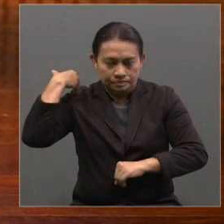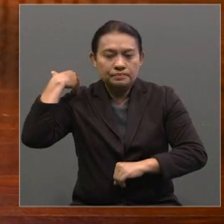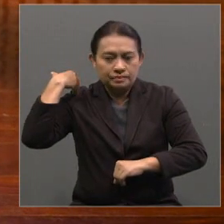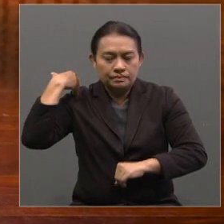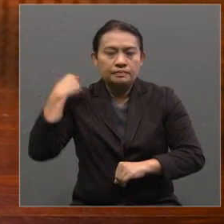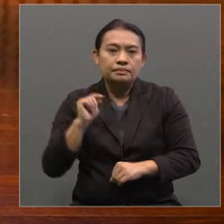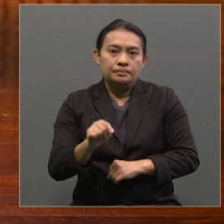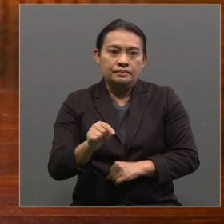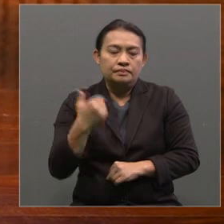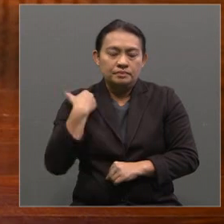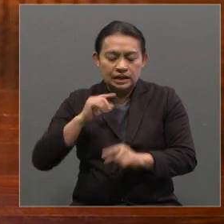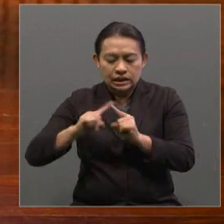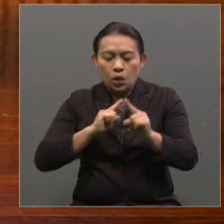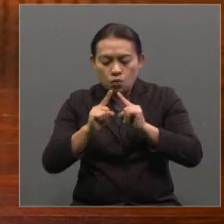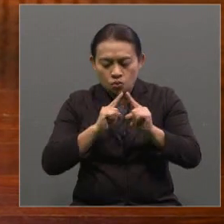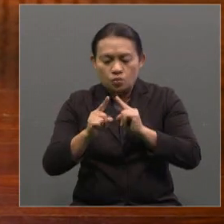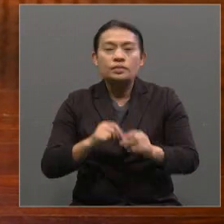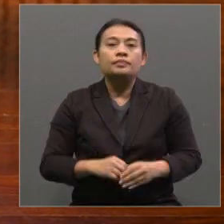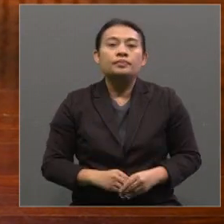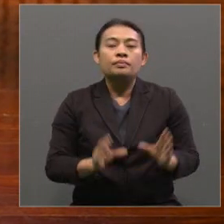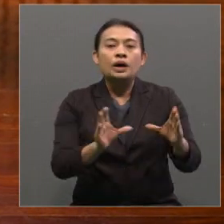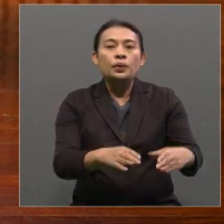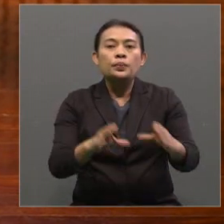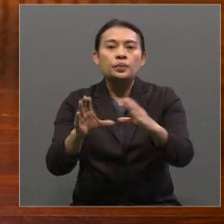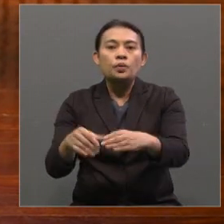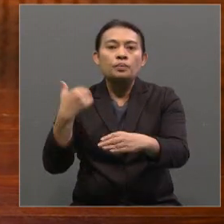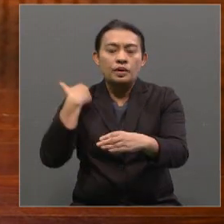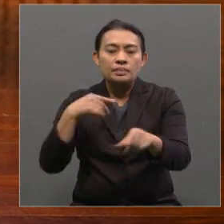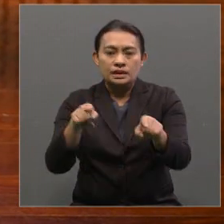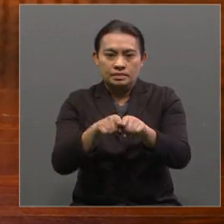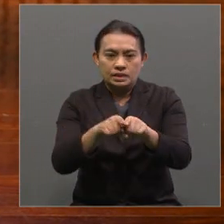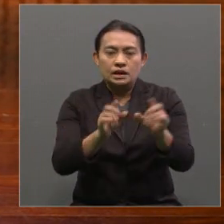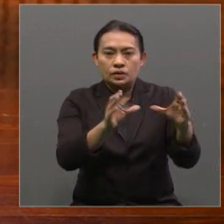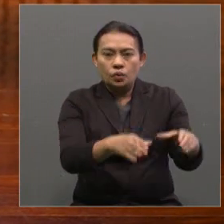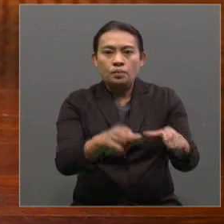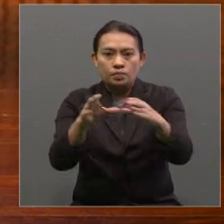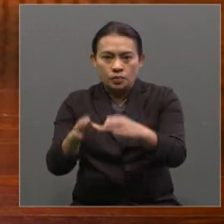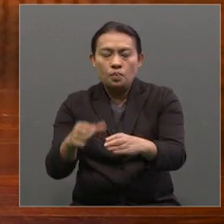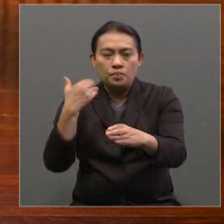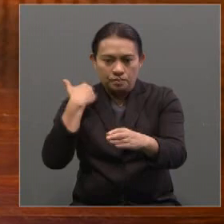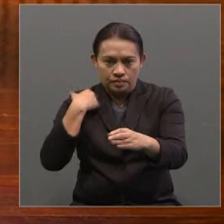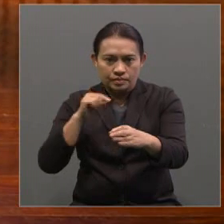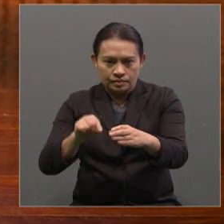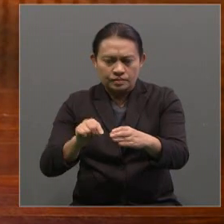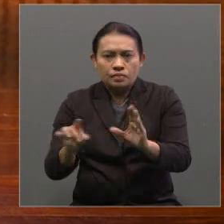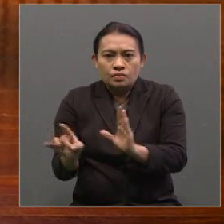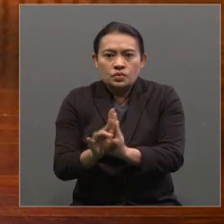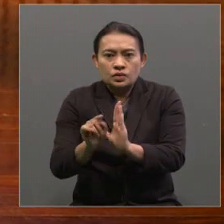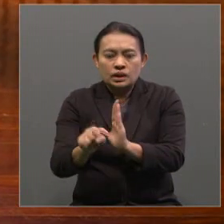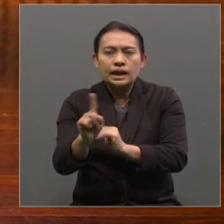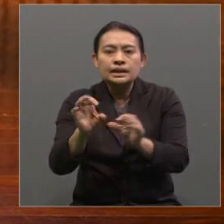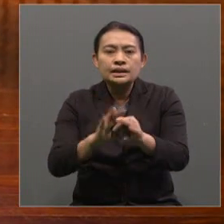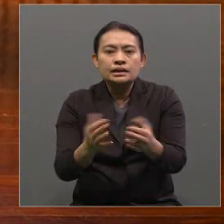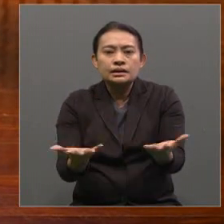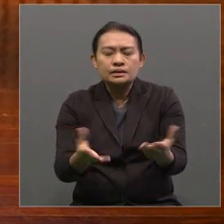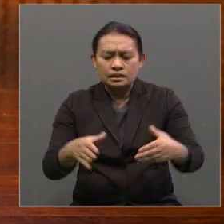อันนี้หลายส่วนก็มีการพูด บ างกลุ่มก็เหมือนกันไม่ใช่ว่าเฉพาะกลุ่มเดียวหลายกลุ่มก็มองตรงนี้คนรุ่นใหม่สุดท้ายกลายเป็นเครื่องมือของ